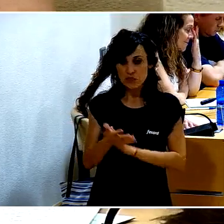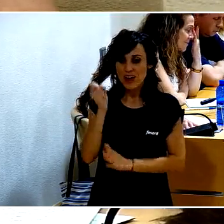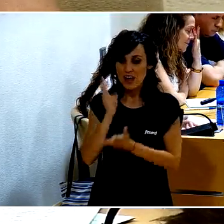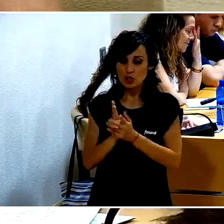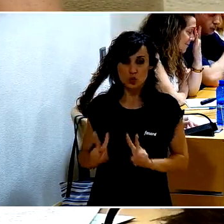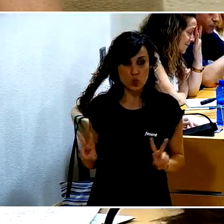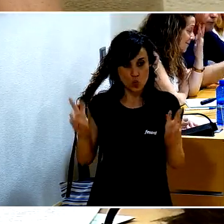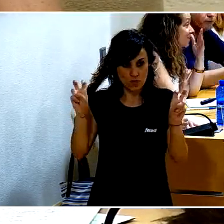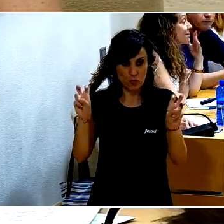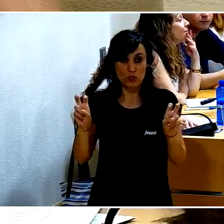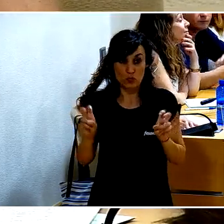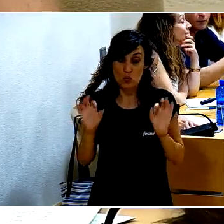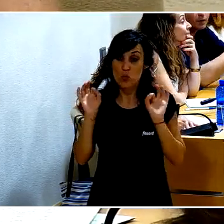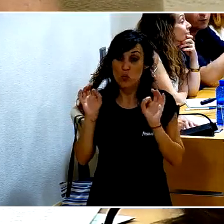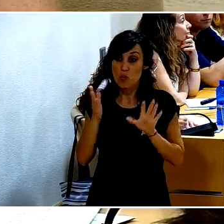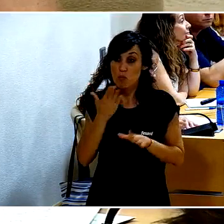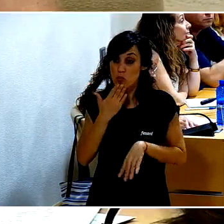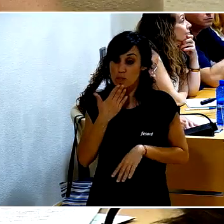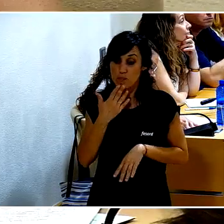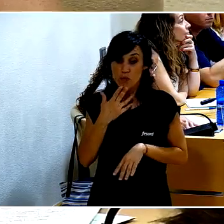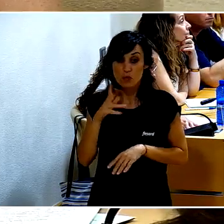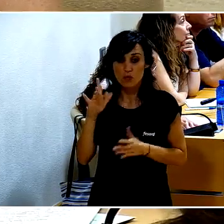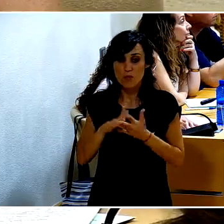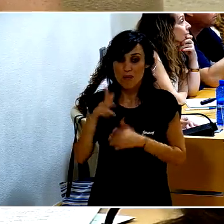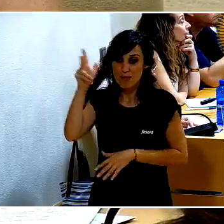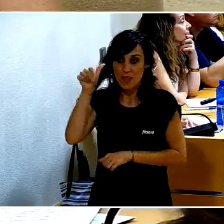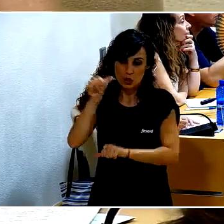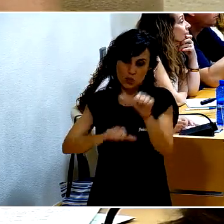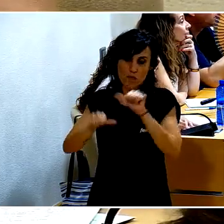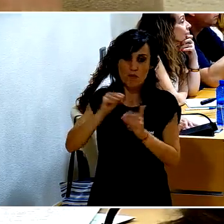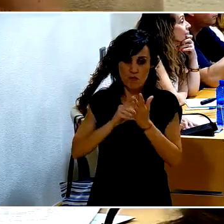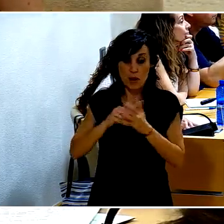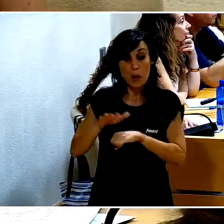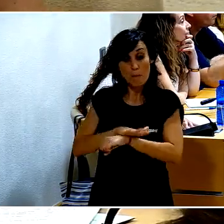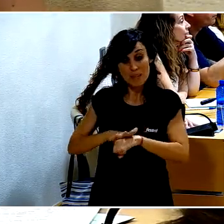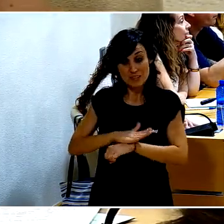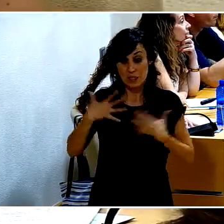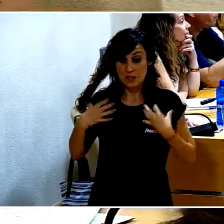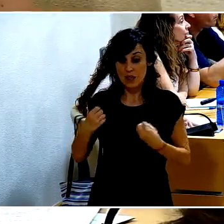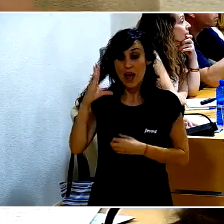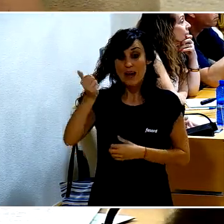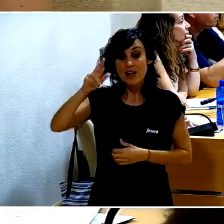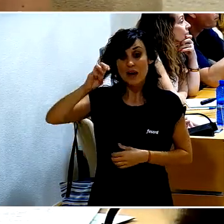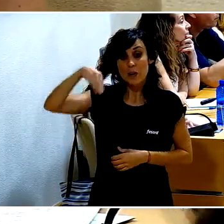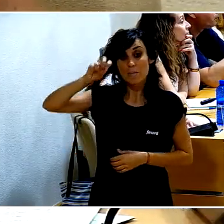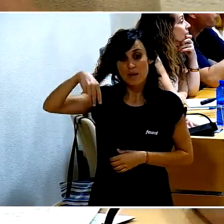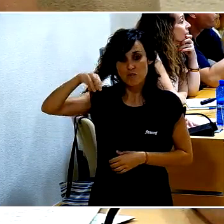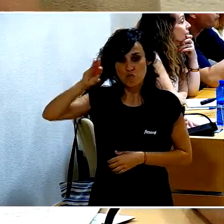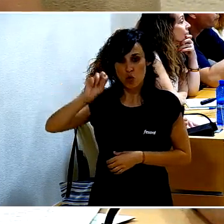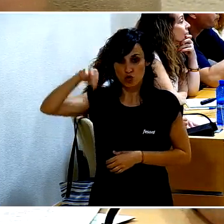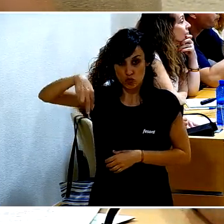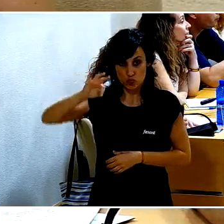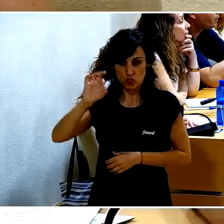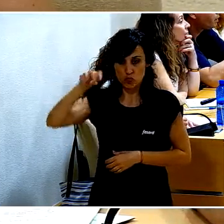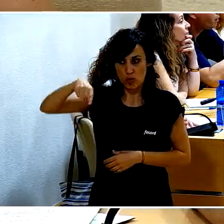a afrontar, com són la recuperació de drets, amb la ministra de Sanitat, Carme Montón, propiciant ja que, i